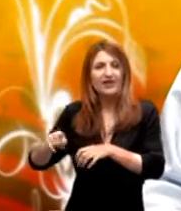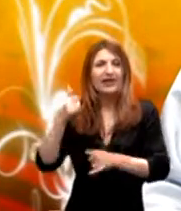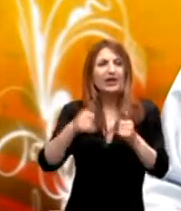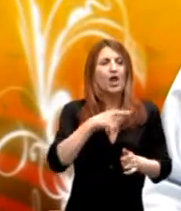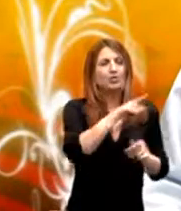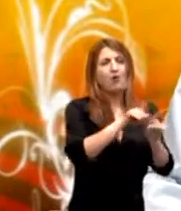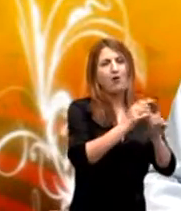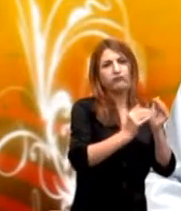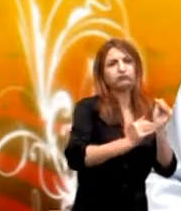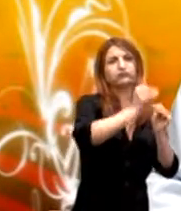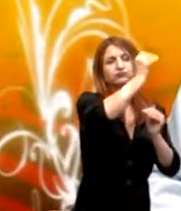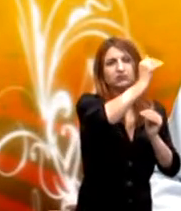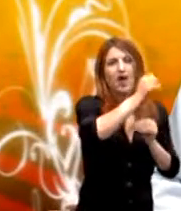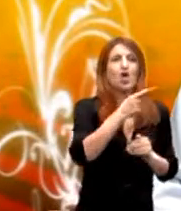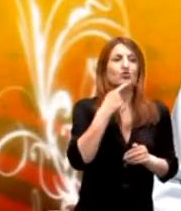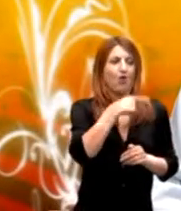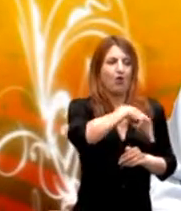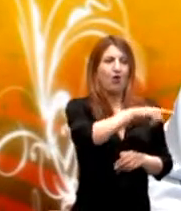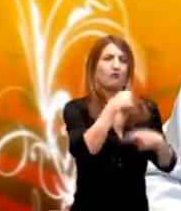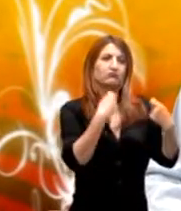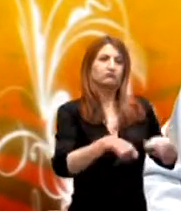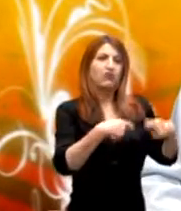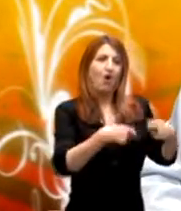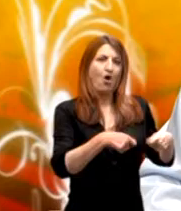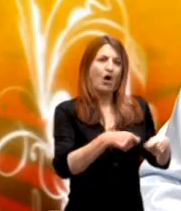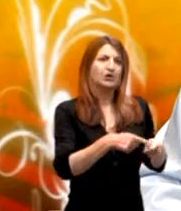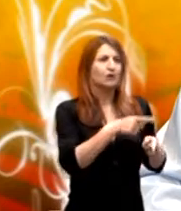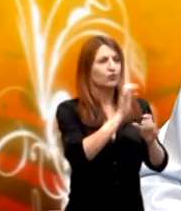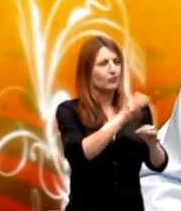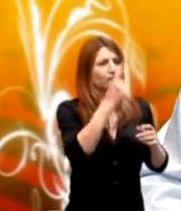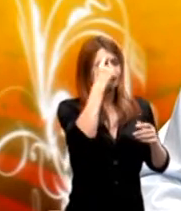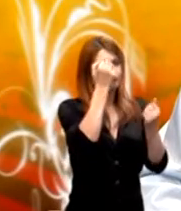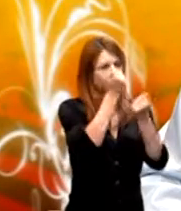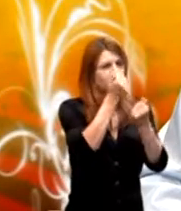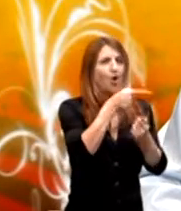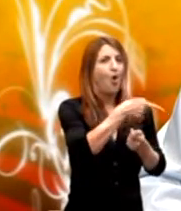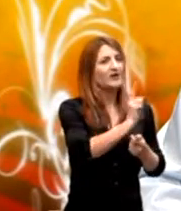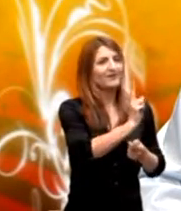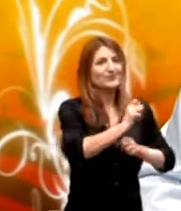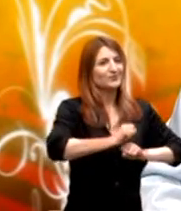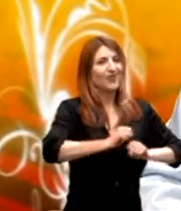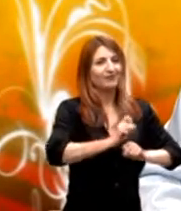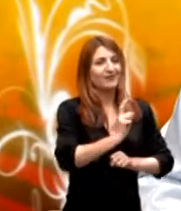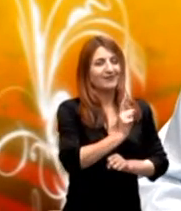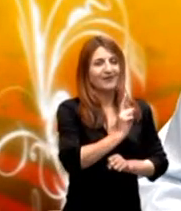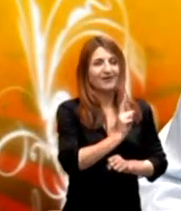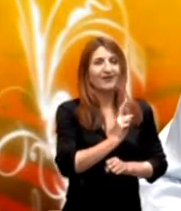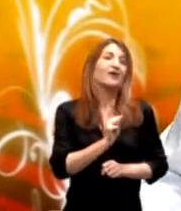višem društvenom sloju. Ti koji su bogati, educirani su, ti nisu debeli.